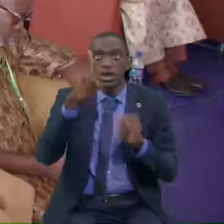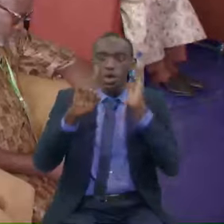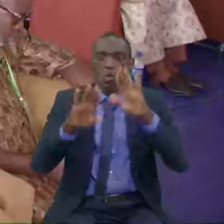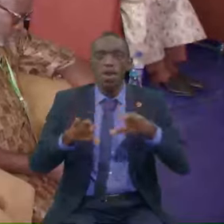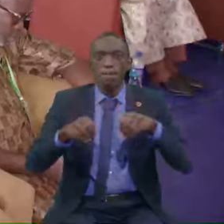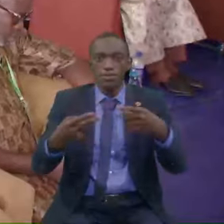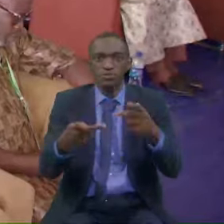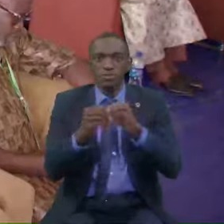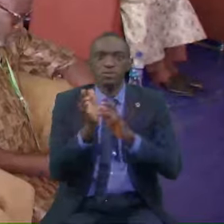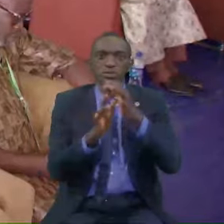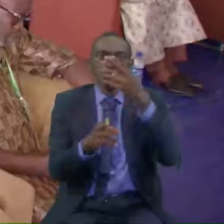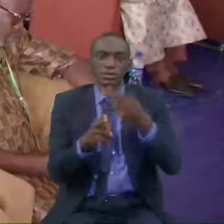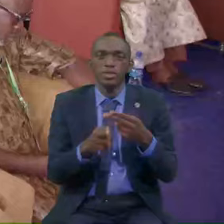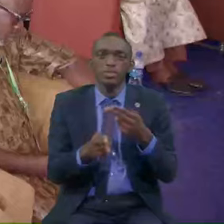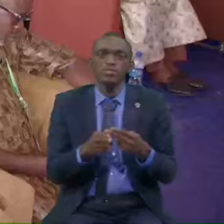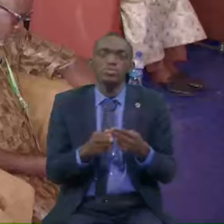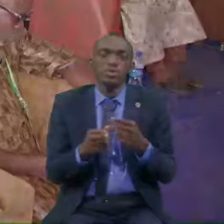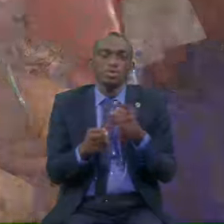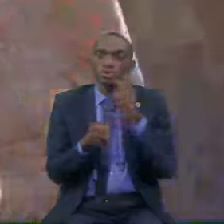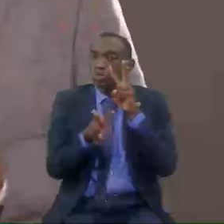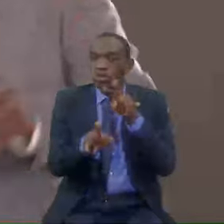de Jésus.